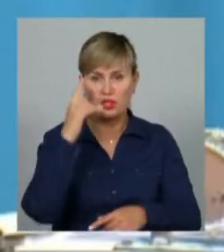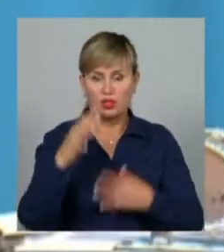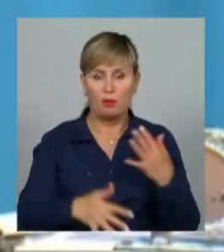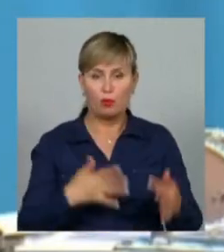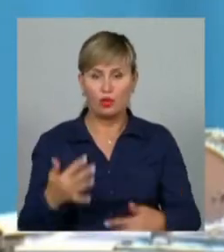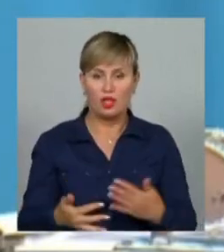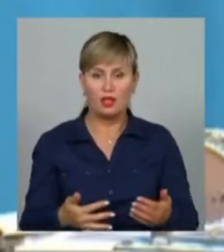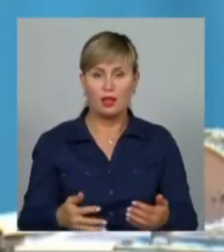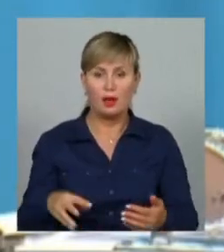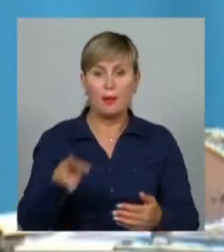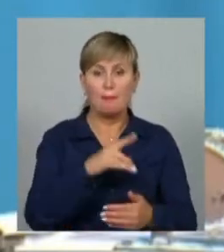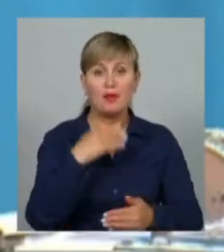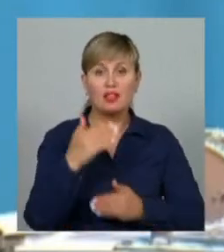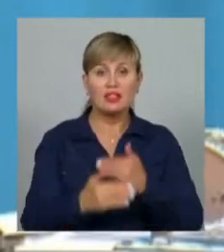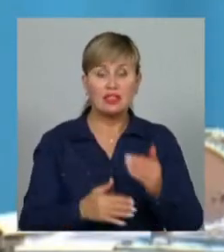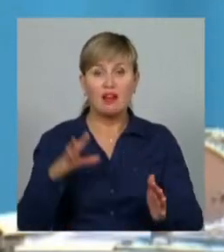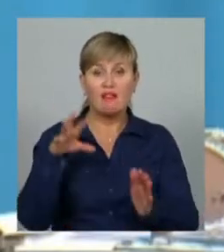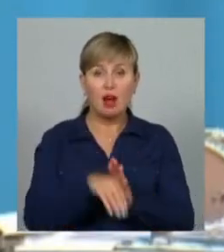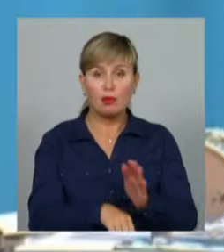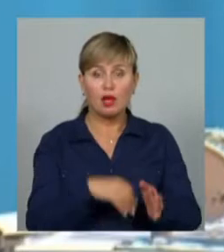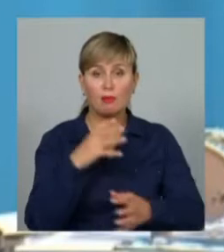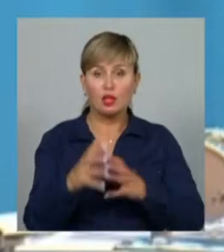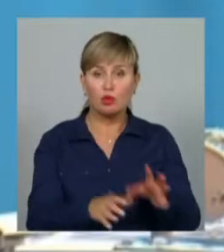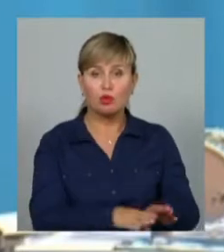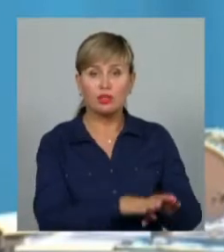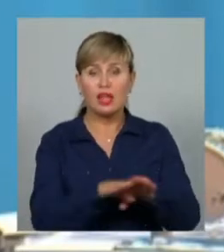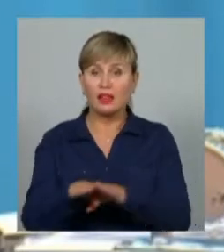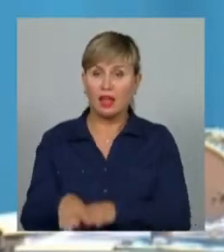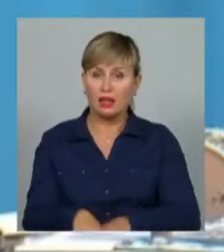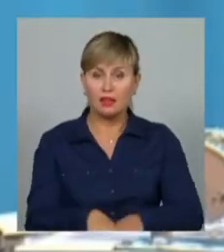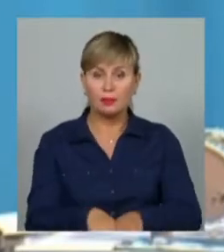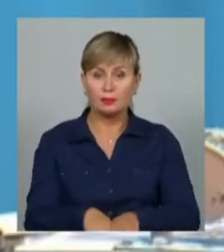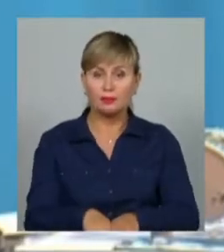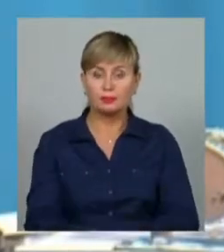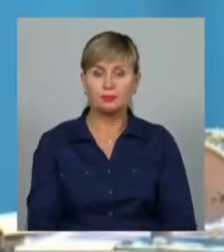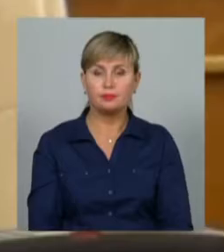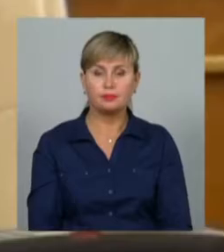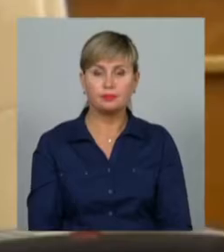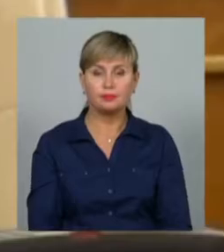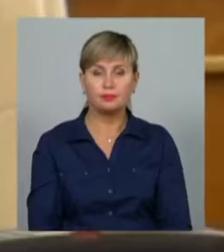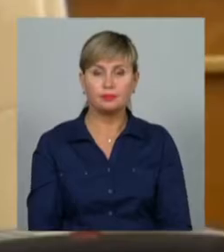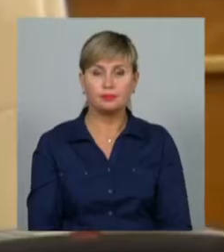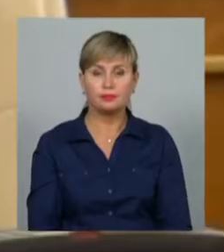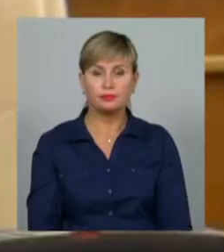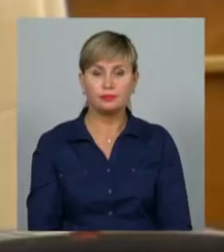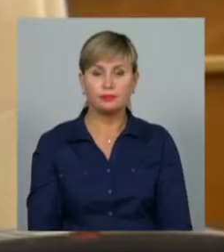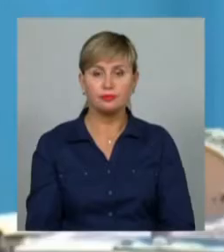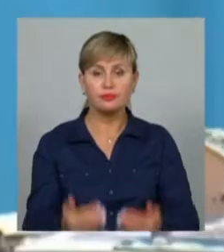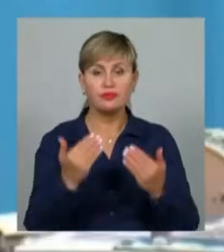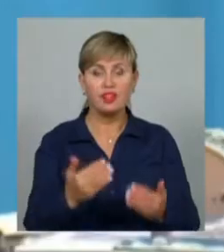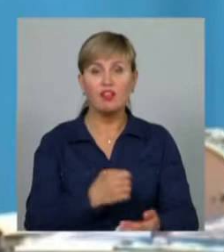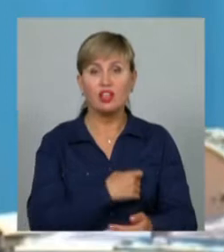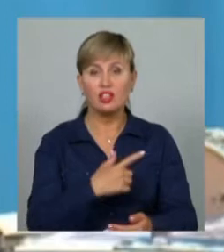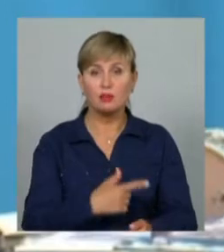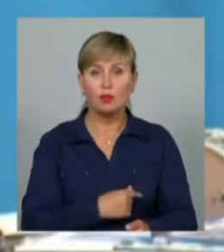Мы двигаемся в рамках международного стандарта, Алексей Владимирович. Так, да? Да. Ваши дипломы посмотришь, вы там